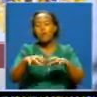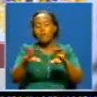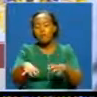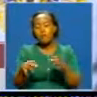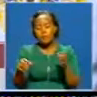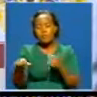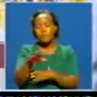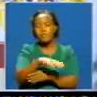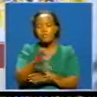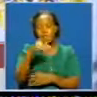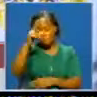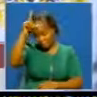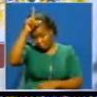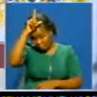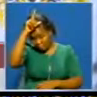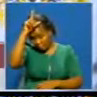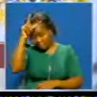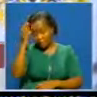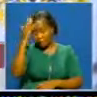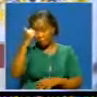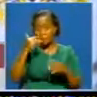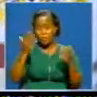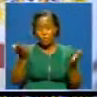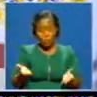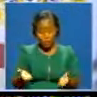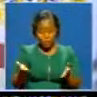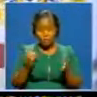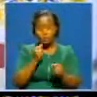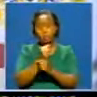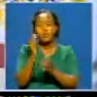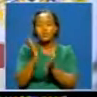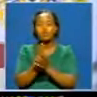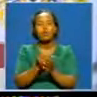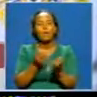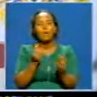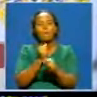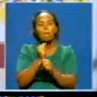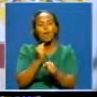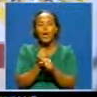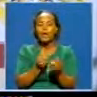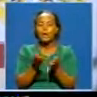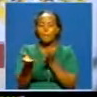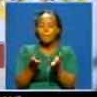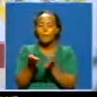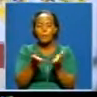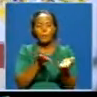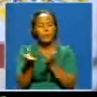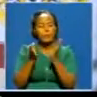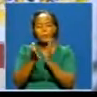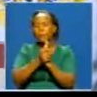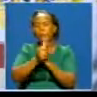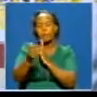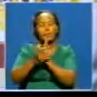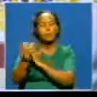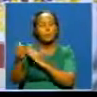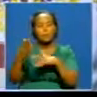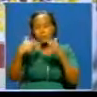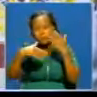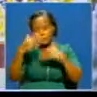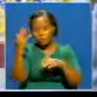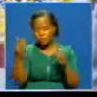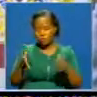rural areas to do their business in a more efficient way so that they